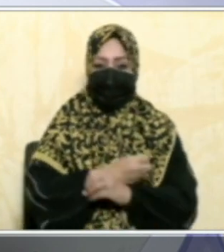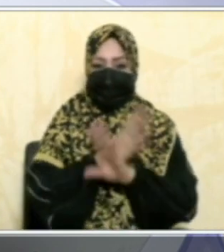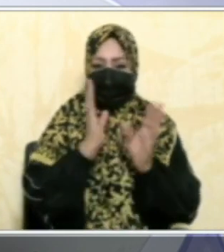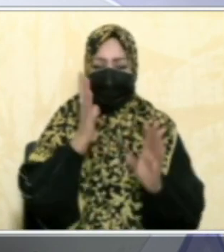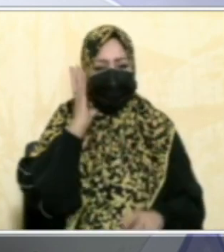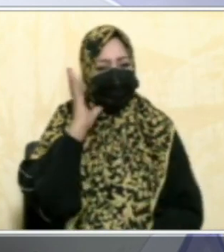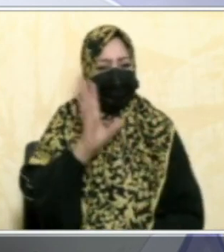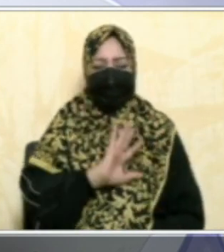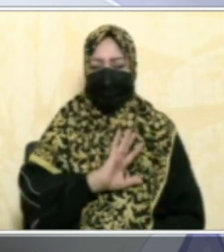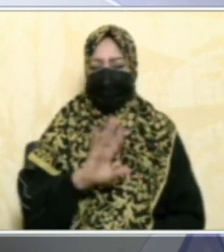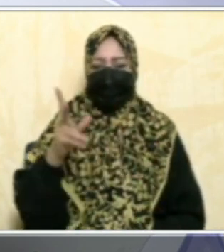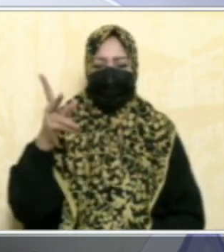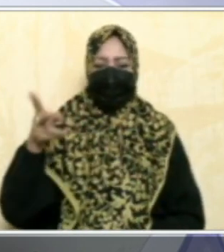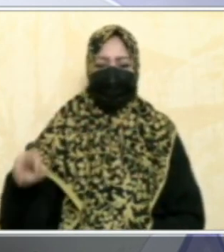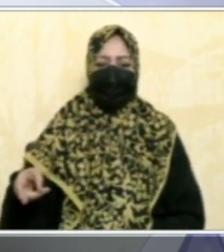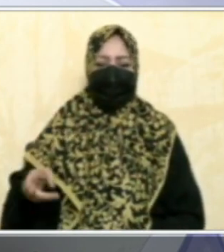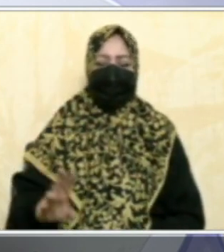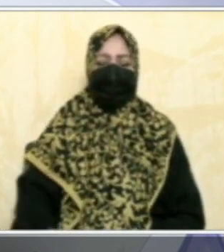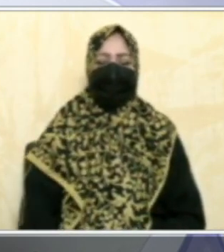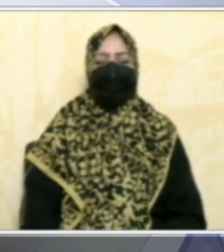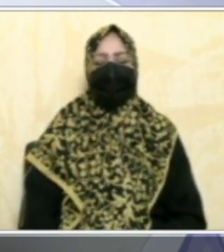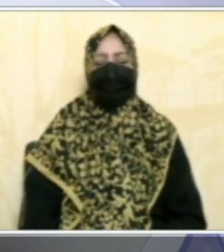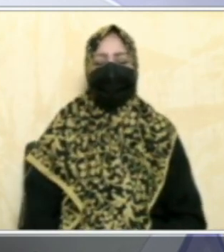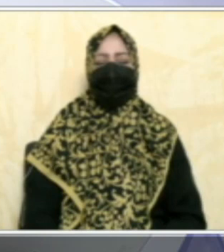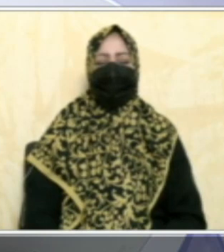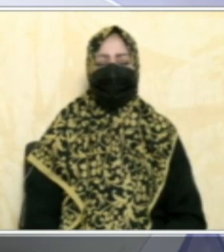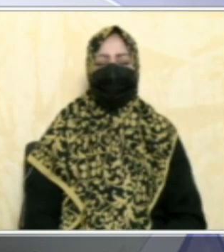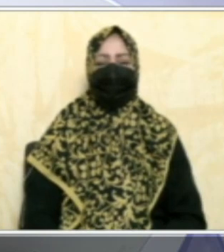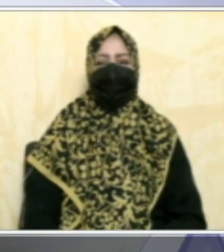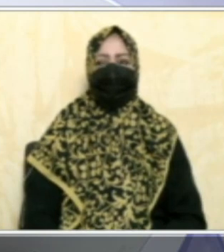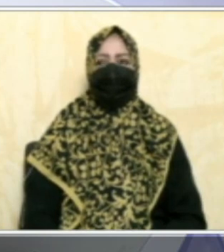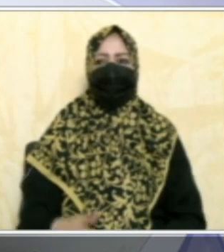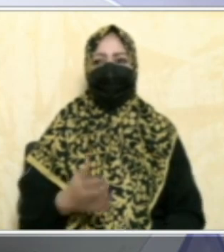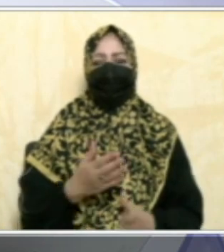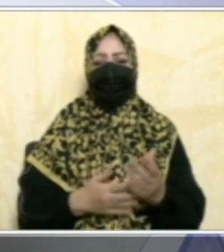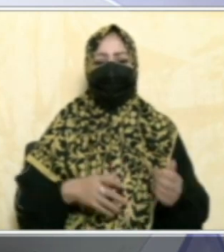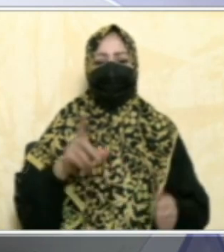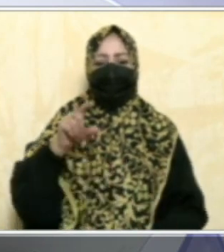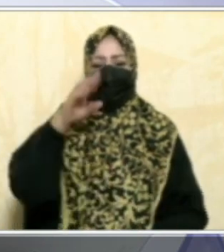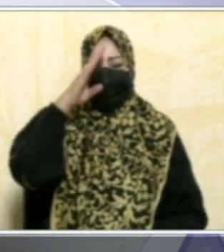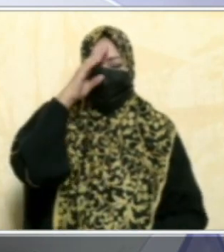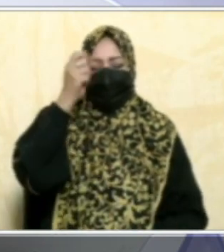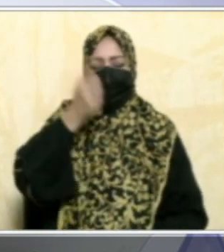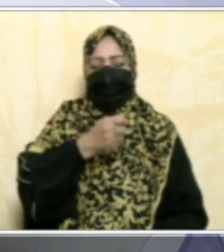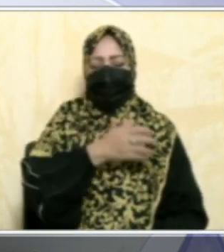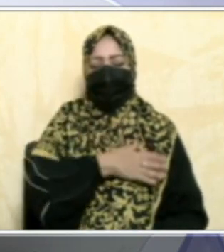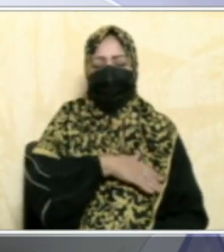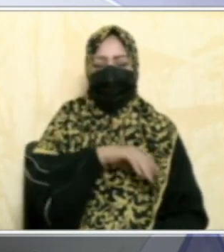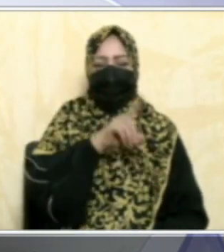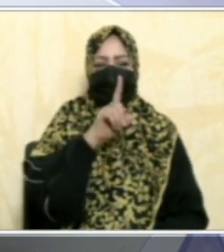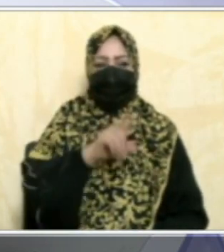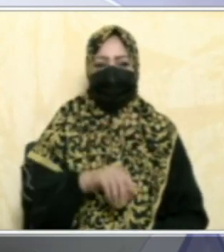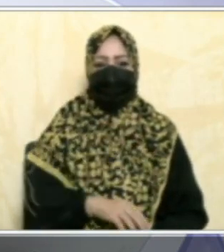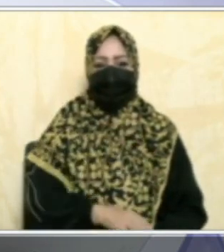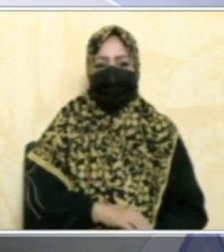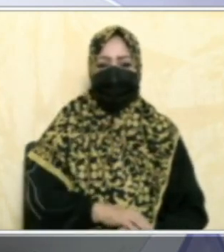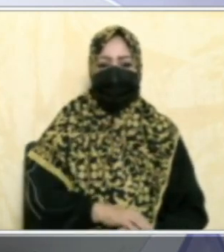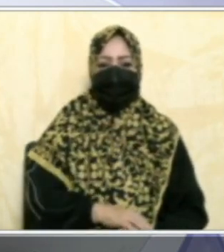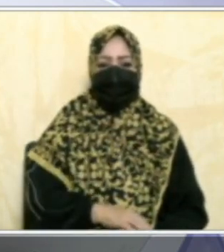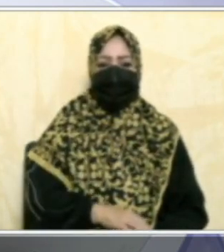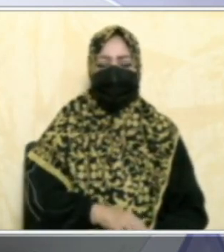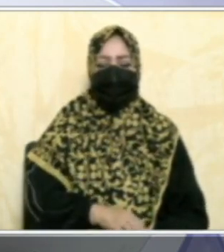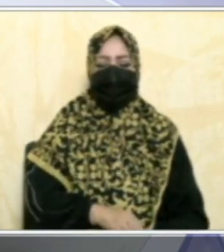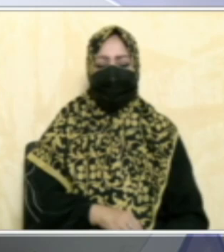ليبيا. أيوة السلام عليكم. وعليكم السلام ورحمة الله. الله يبارك فيك، الله بخير. بارك